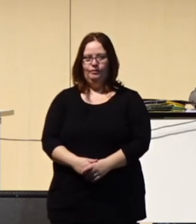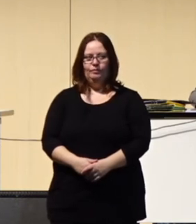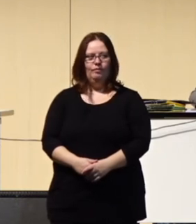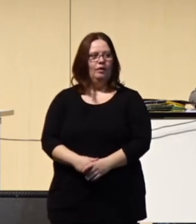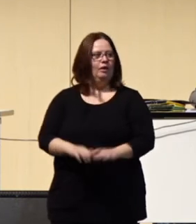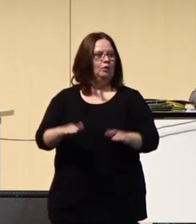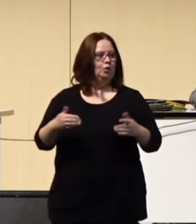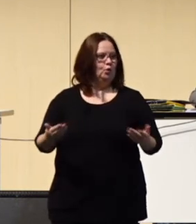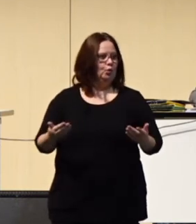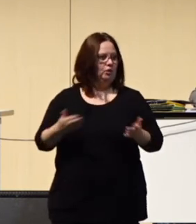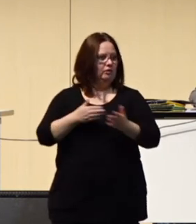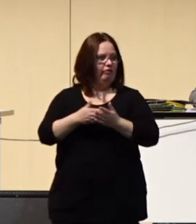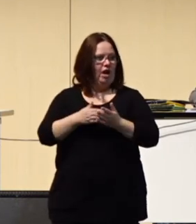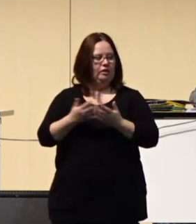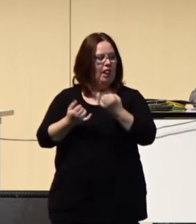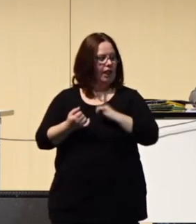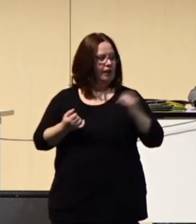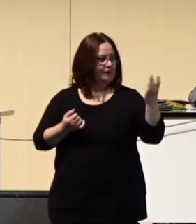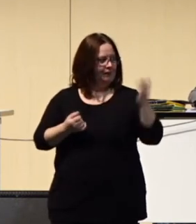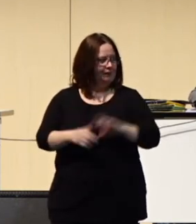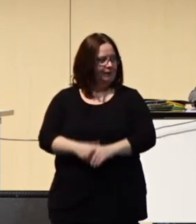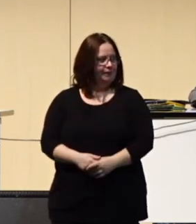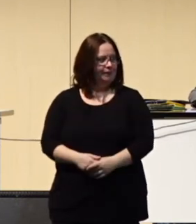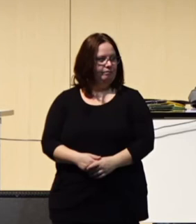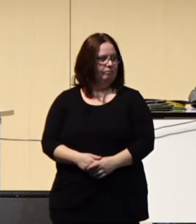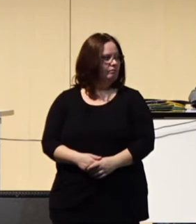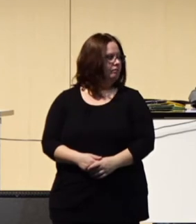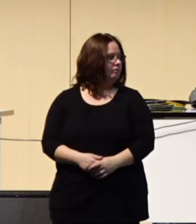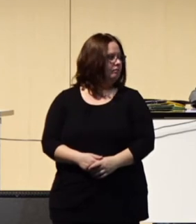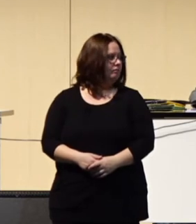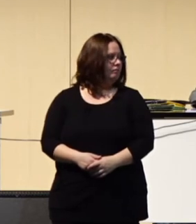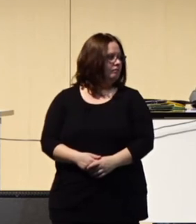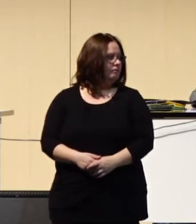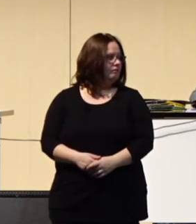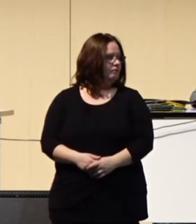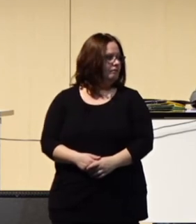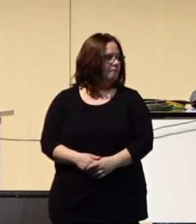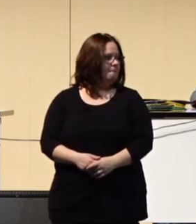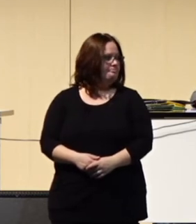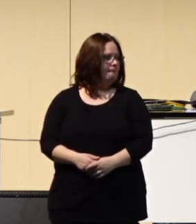So, wir machen weiter mit Fraktion Die Linke, Herr Wirtz. Herr Wirtz.